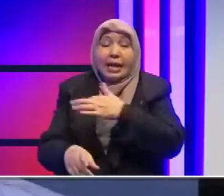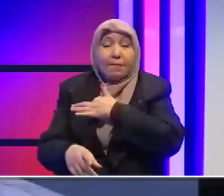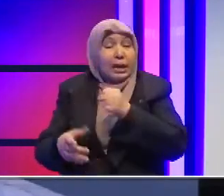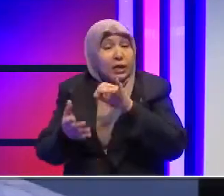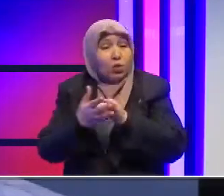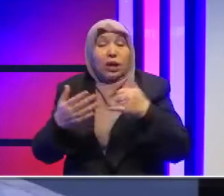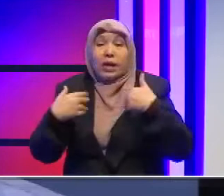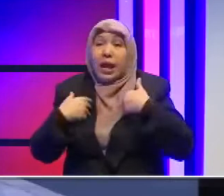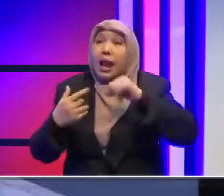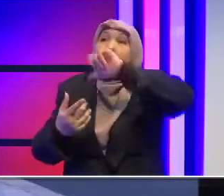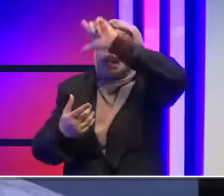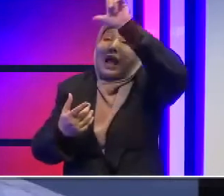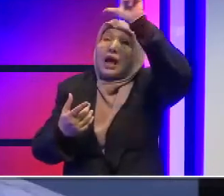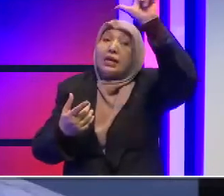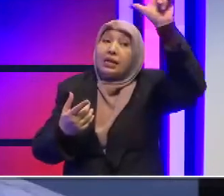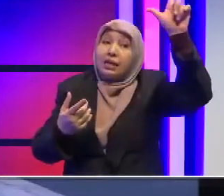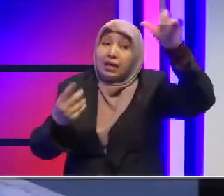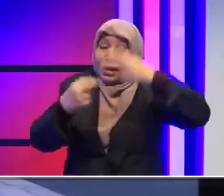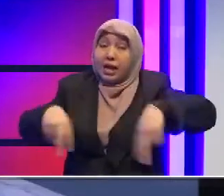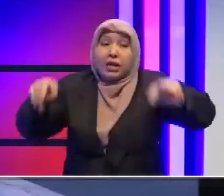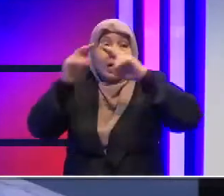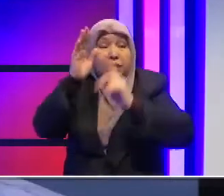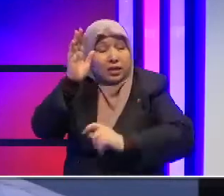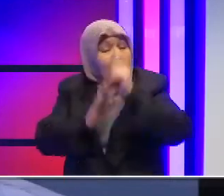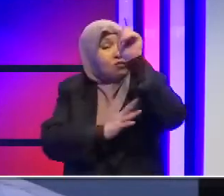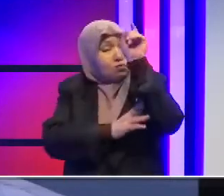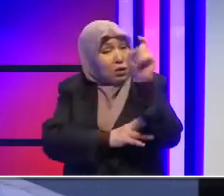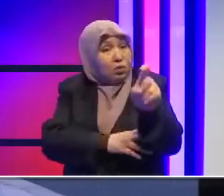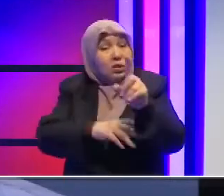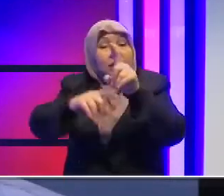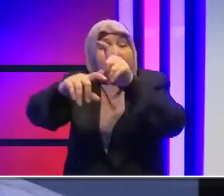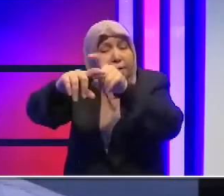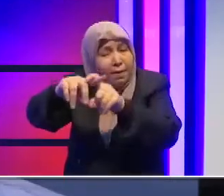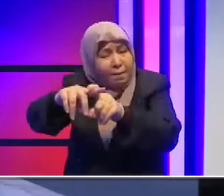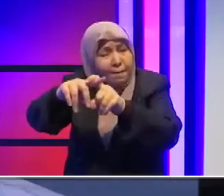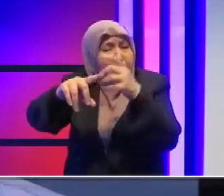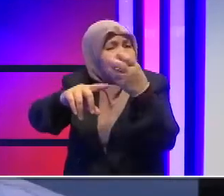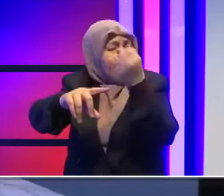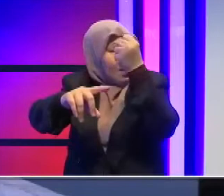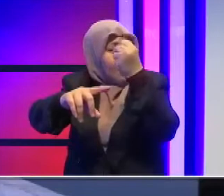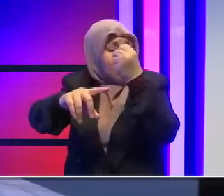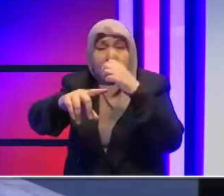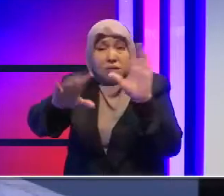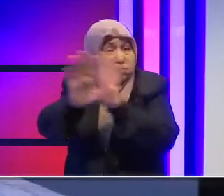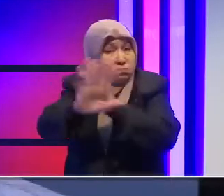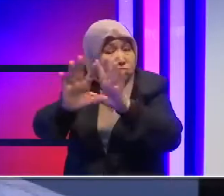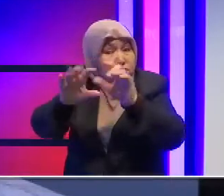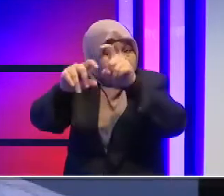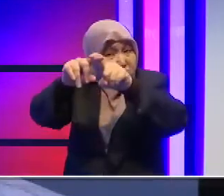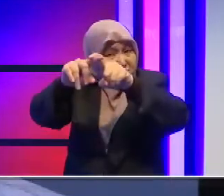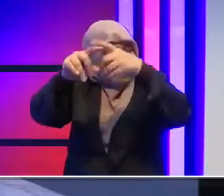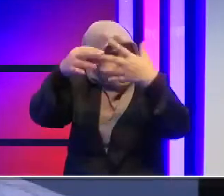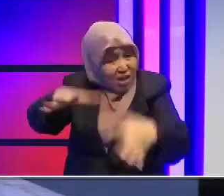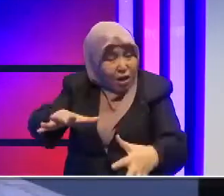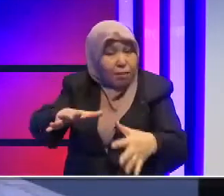langit. Sesuatu yang memiliki nilai yang tinggi yang sepatutnya kita berpaut padanya dan takkan melepaskannya. Tetapi siapa